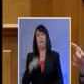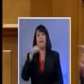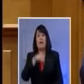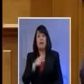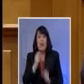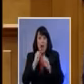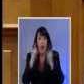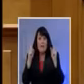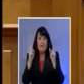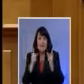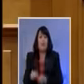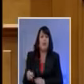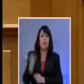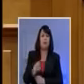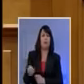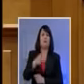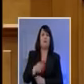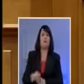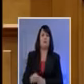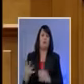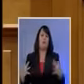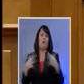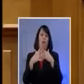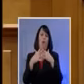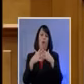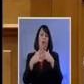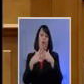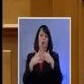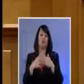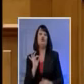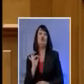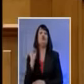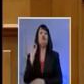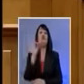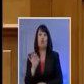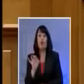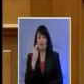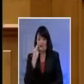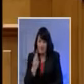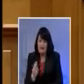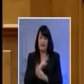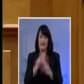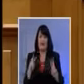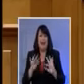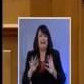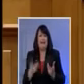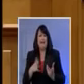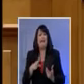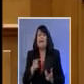πρωτοφανή πόλεμο λάσπης. Και ο στόχος σας εδώ είναι, νομίζω, προφανής.